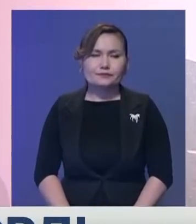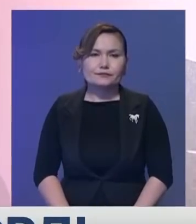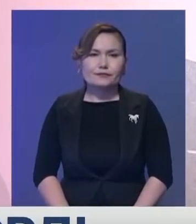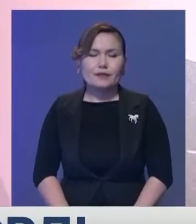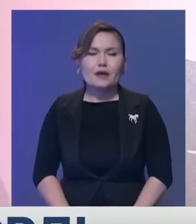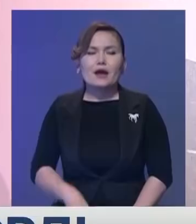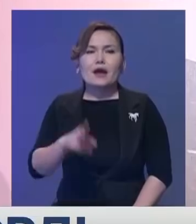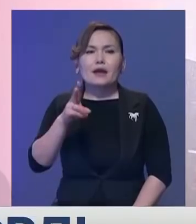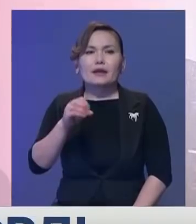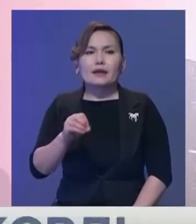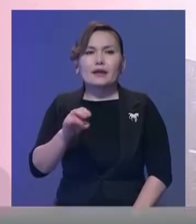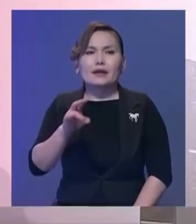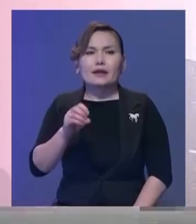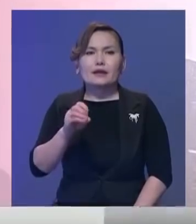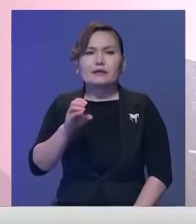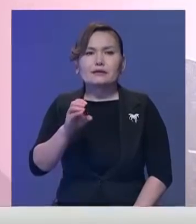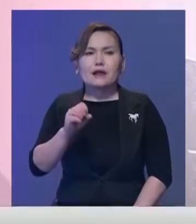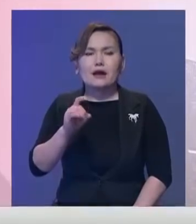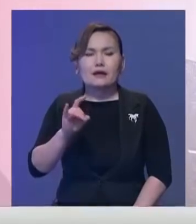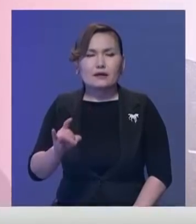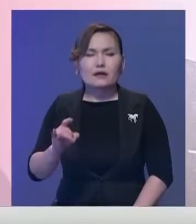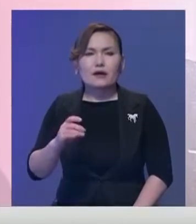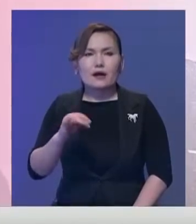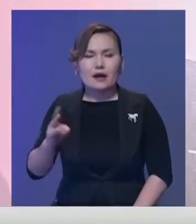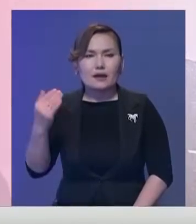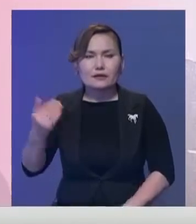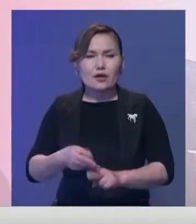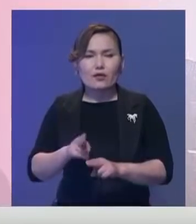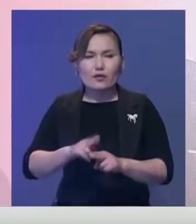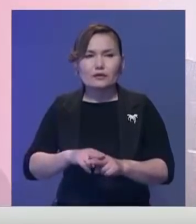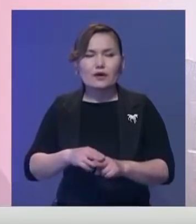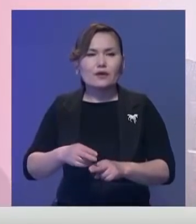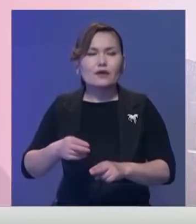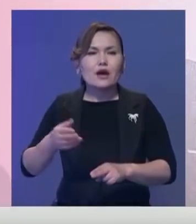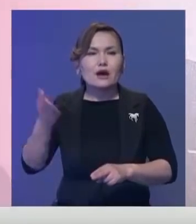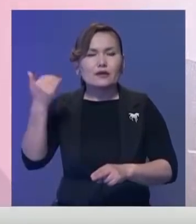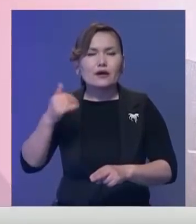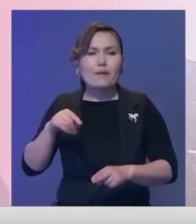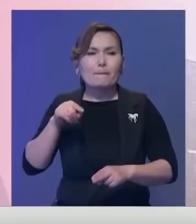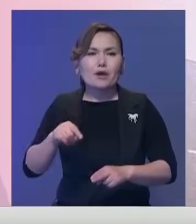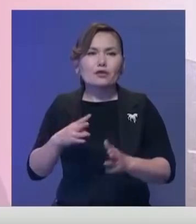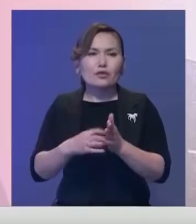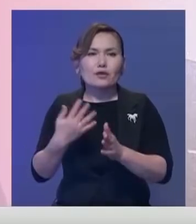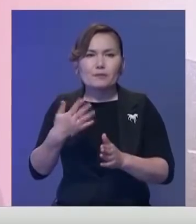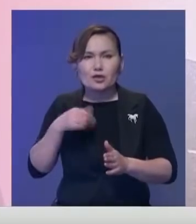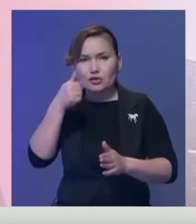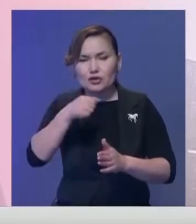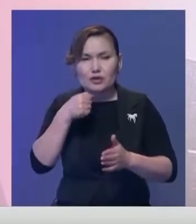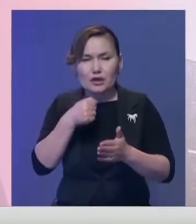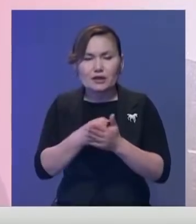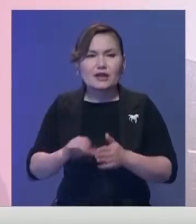Кенесары хан қаза тапқан 47 жылдан Алашорданың қозғалысы басталған 1905 жылға дейінгі тарихи